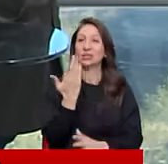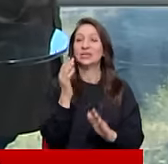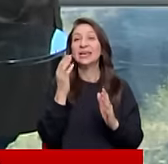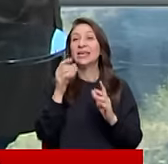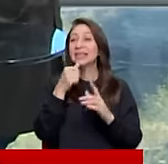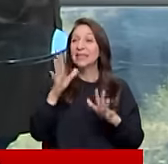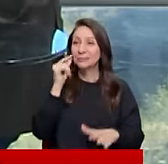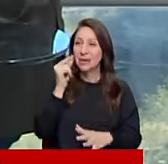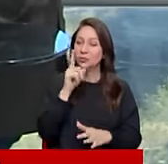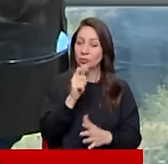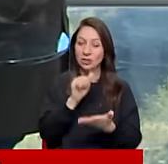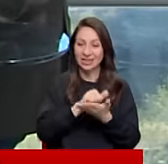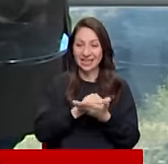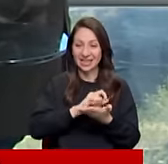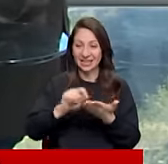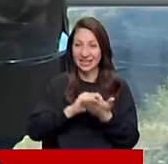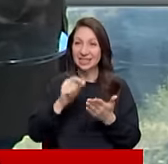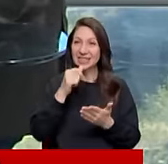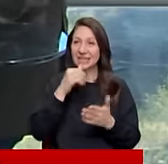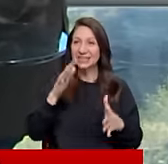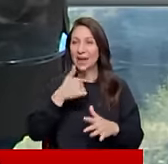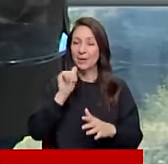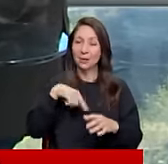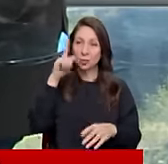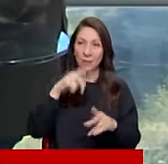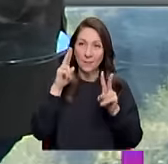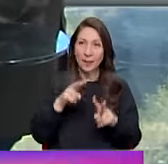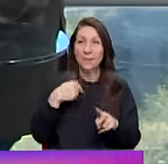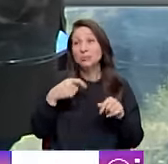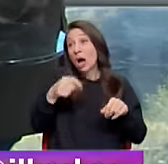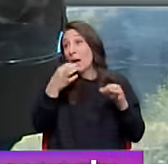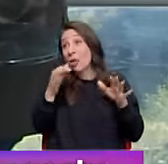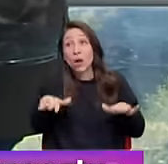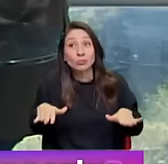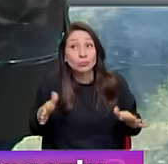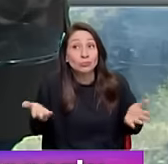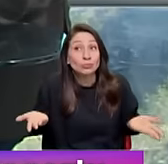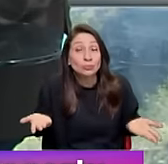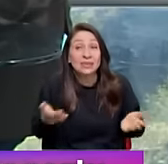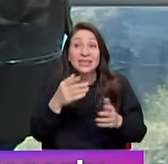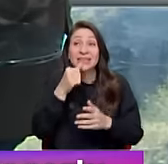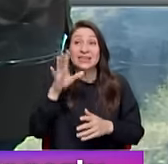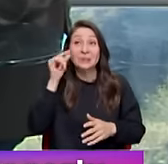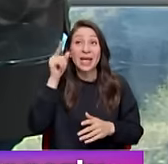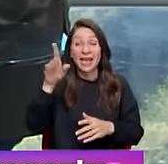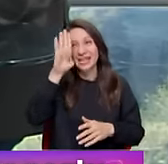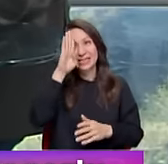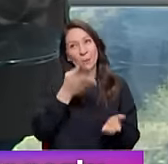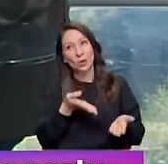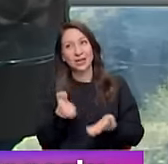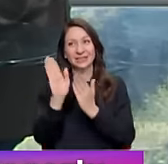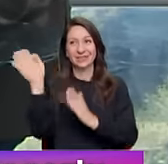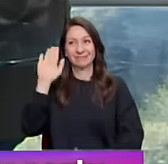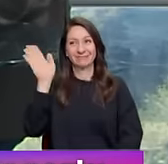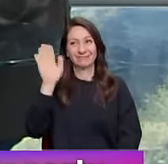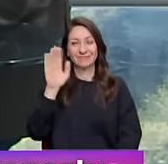Zeyrek, Sözcü Gazetesi yazarı Deniz abiyle gündeme birlikte baktık. Ben şimdi Ankara'dayım ama Deniz Zeyrek'i İstanbul'a